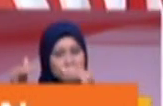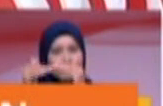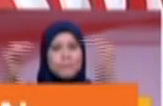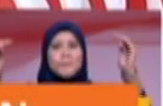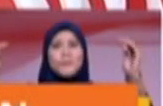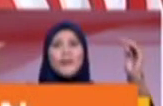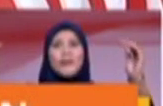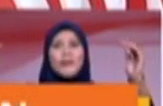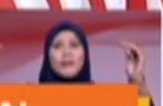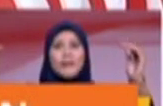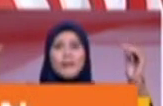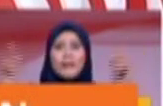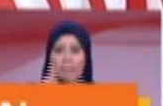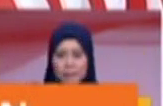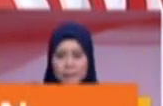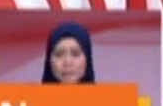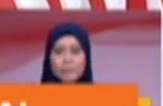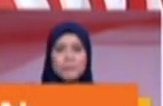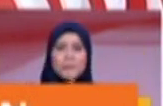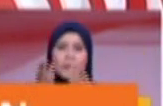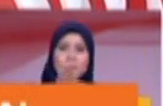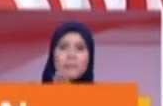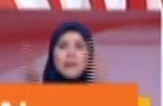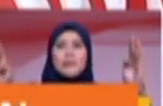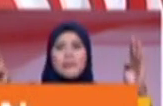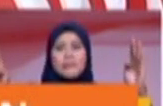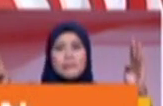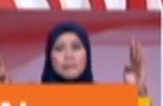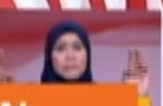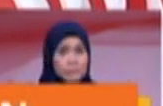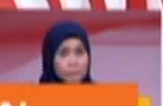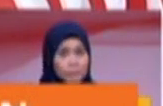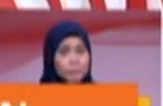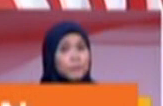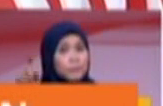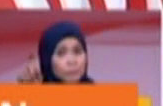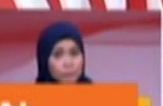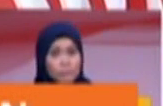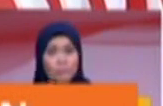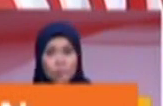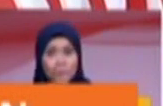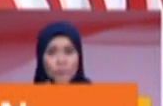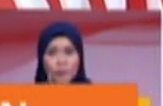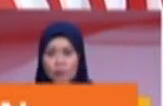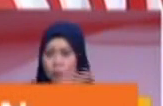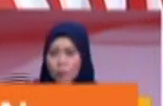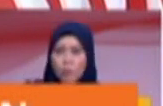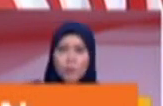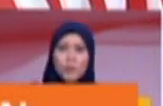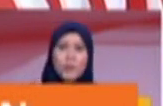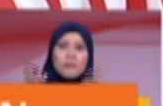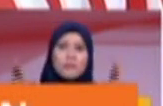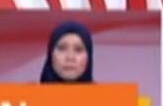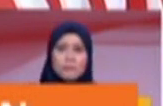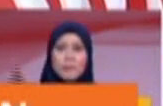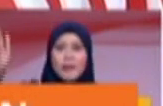dan pelihara kebebasan rakyat. Kita mesti pastikan seluruh warga tanah air